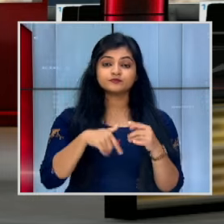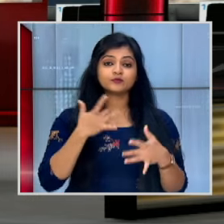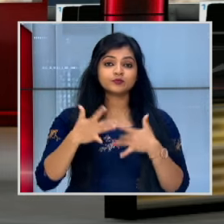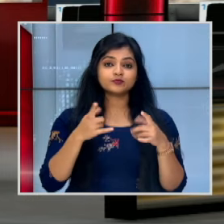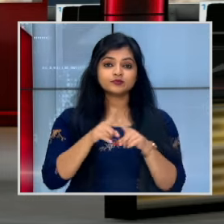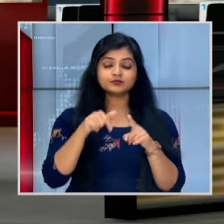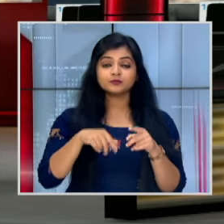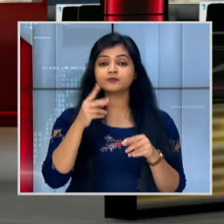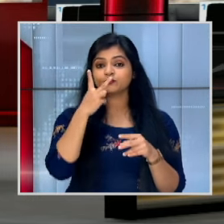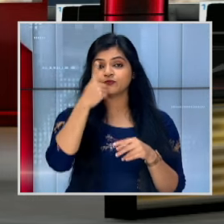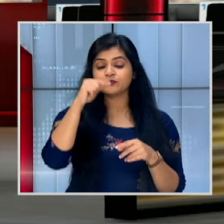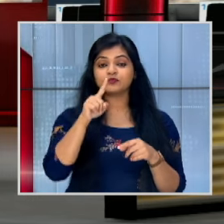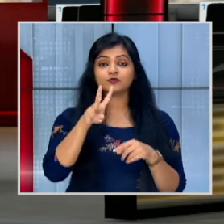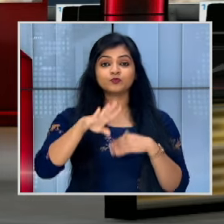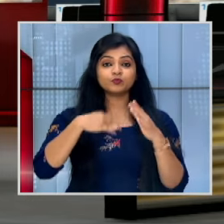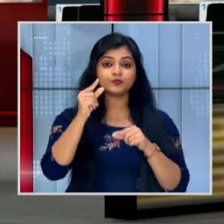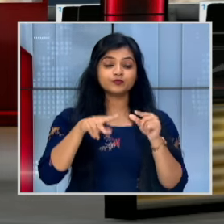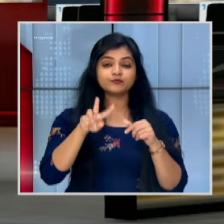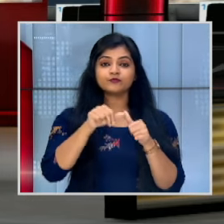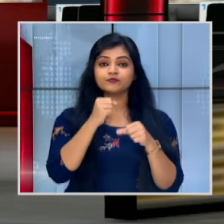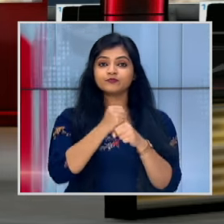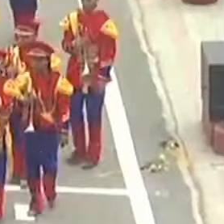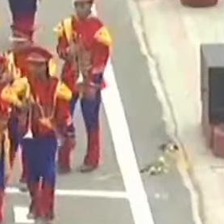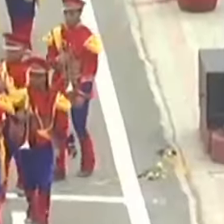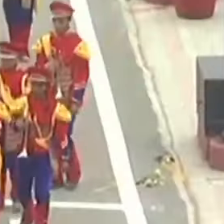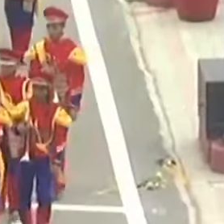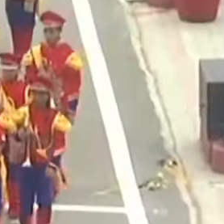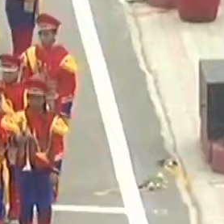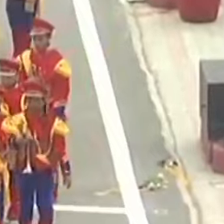ചടങ്ങ് കാണാൻ ആയിരക്കണക്കിന് പേരാണ് വാഗാ അതിർത്തിയിലെത്തിയിരിക്കുന്നത്.